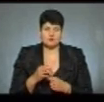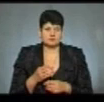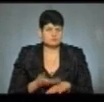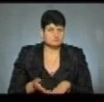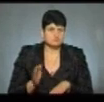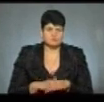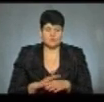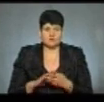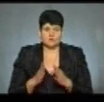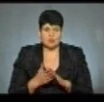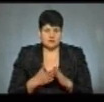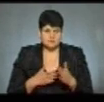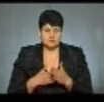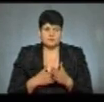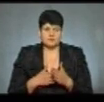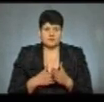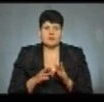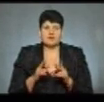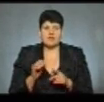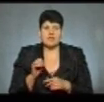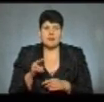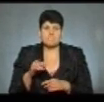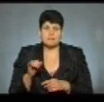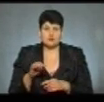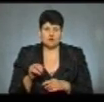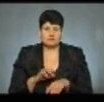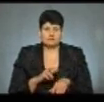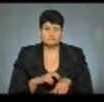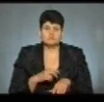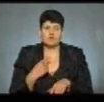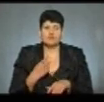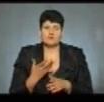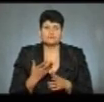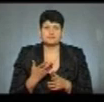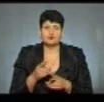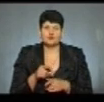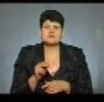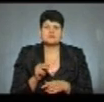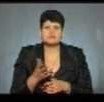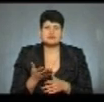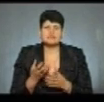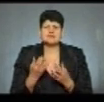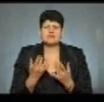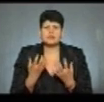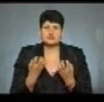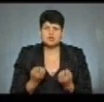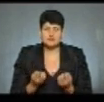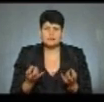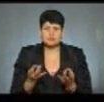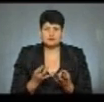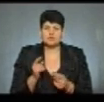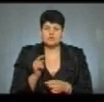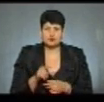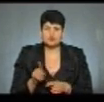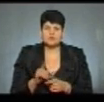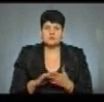ситуацію, епідпоріг, так, чи, як епідеміологи називають, скажіть тут в цифрах, скільки ще потрібно до того,